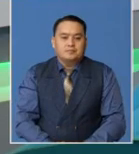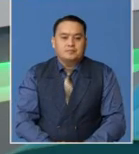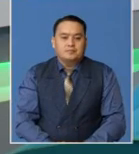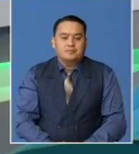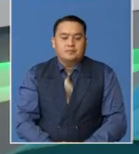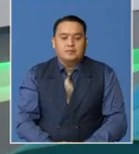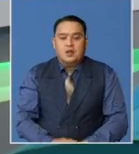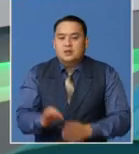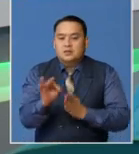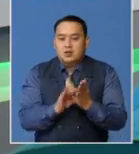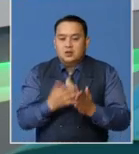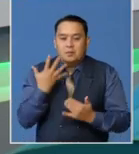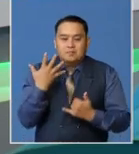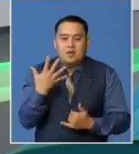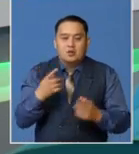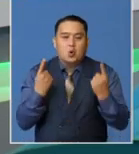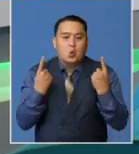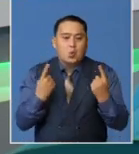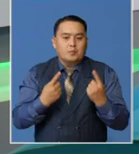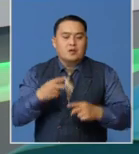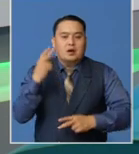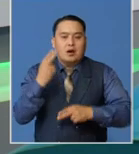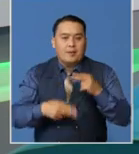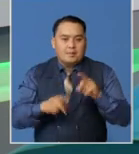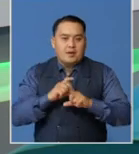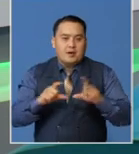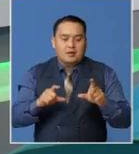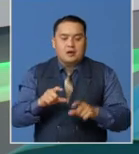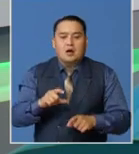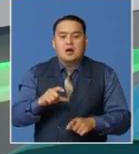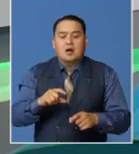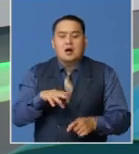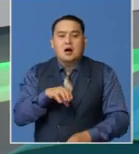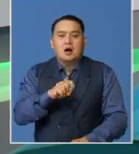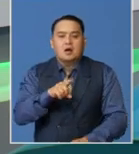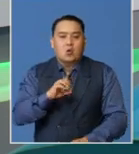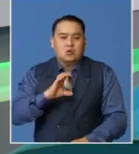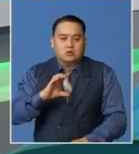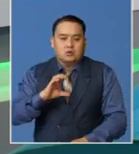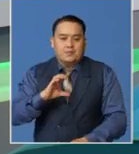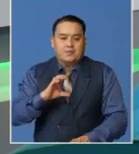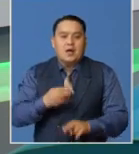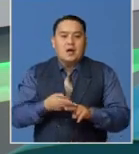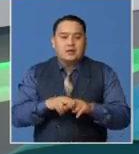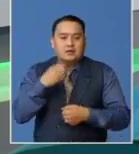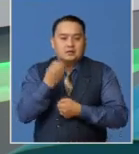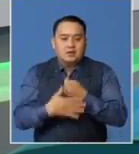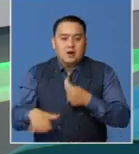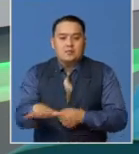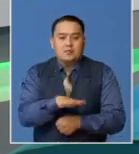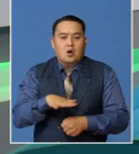сразу пять крупных объектов будут завершены до конца текущего года на мцбс харбас это центральная площадь